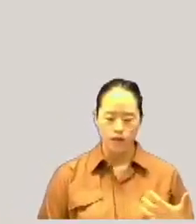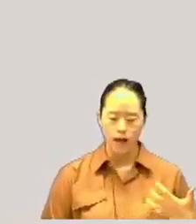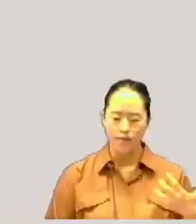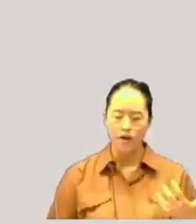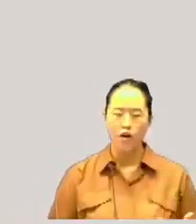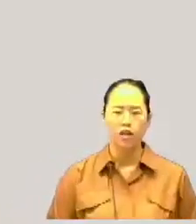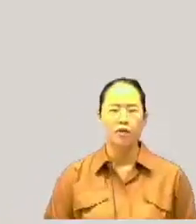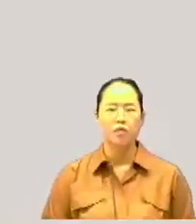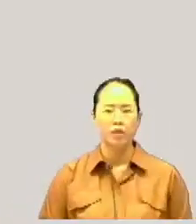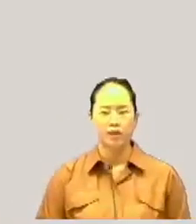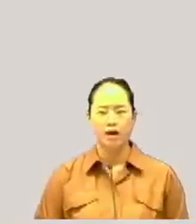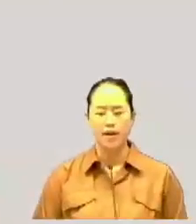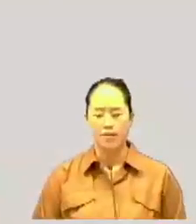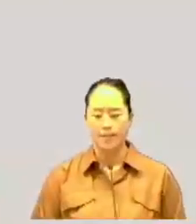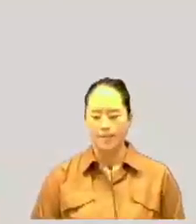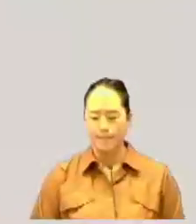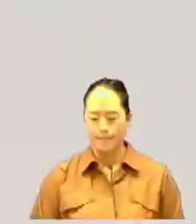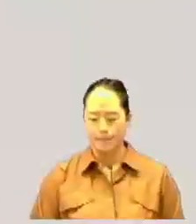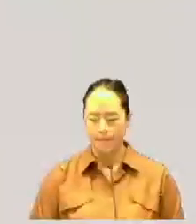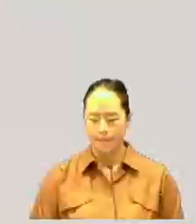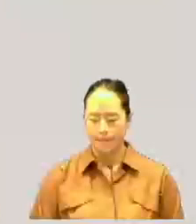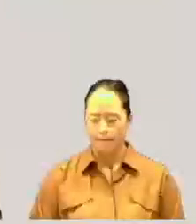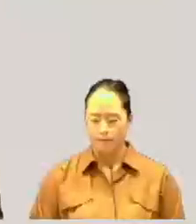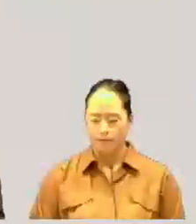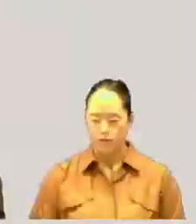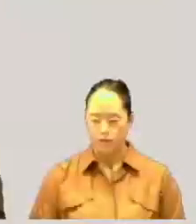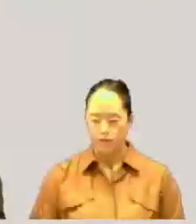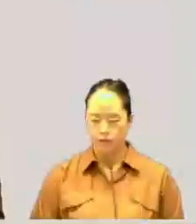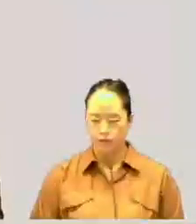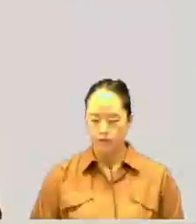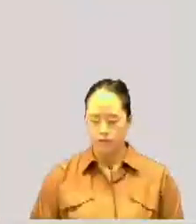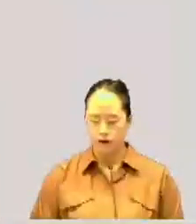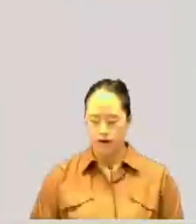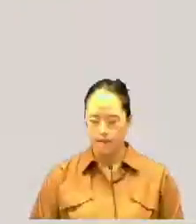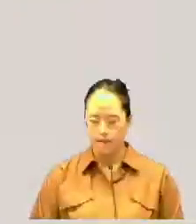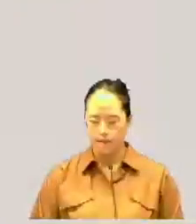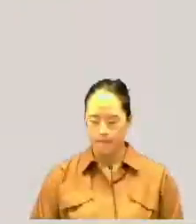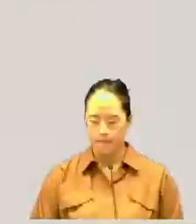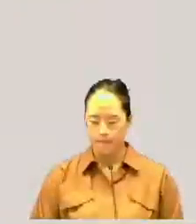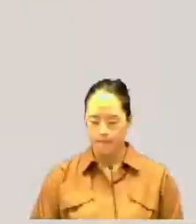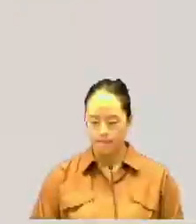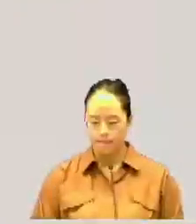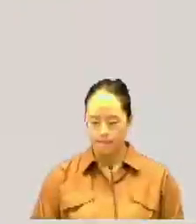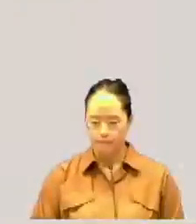说，我想与神呢理论一下。然后看一